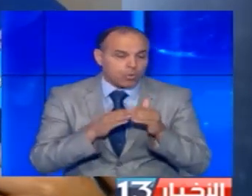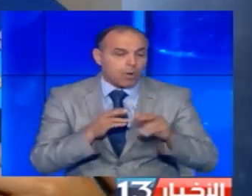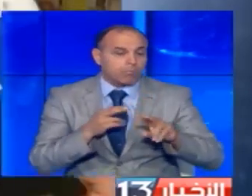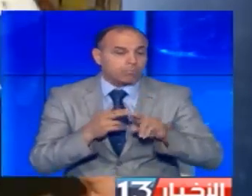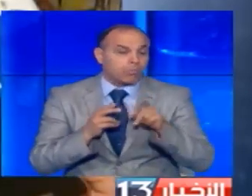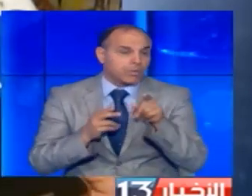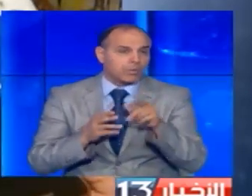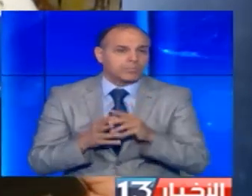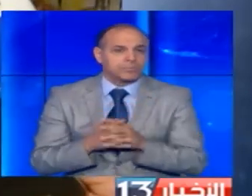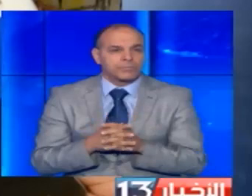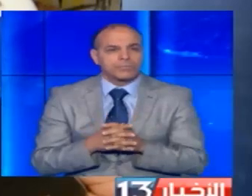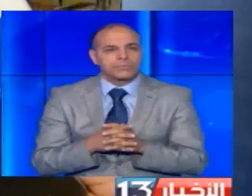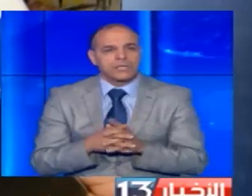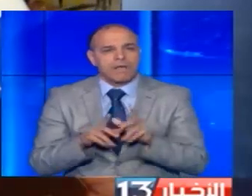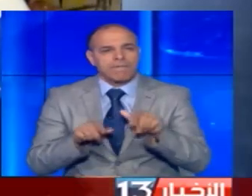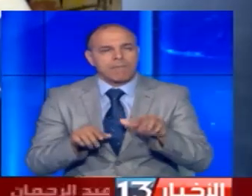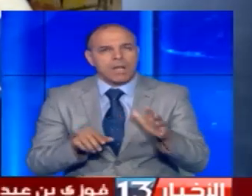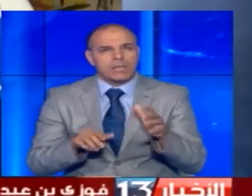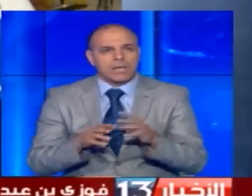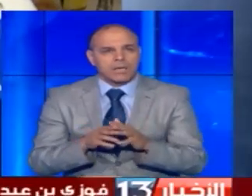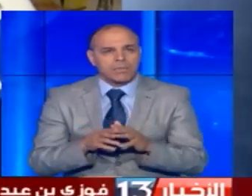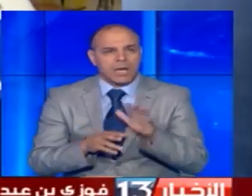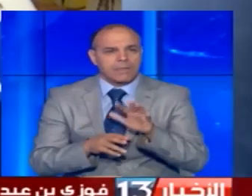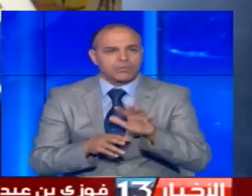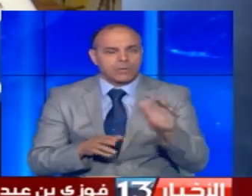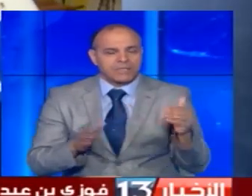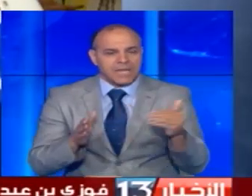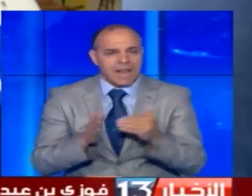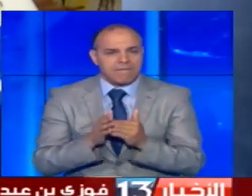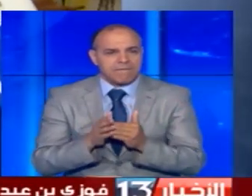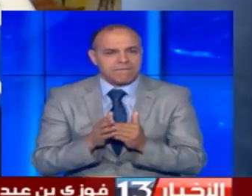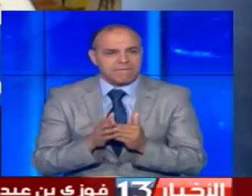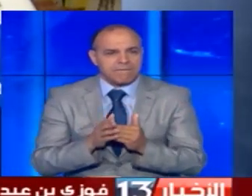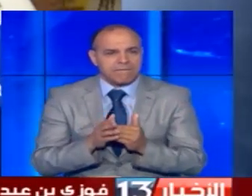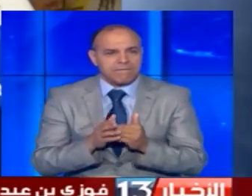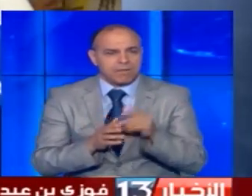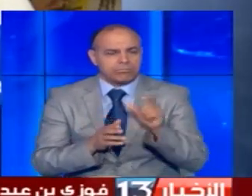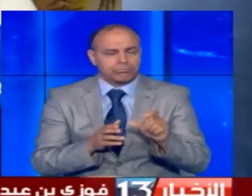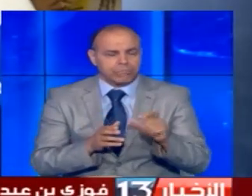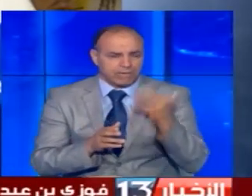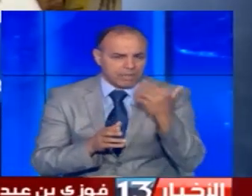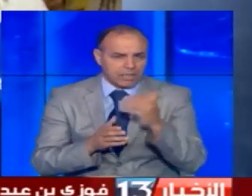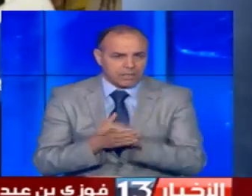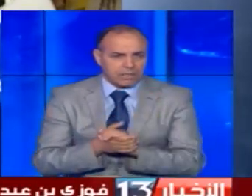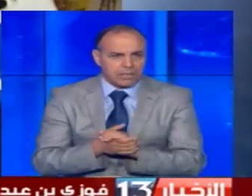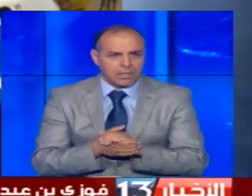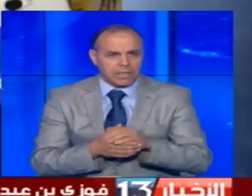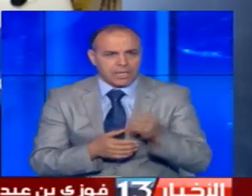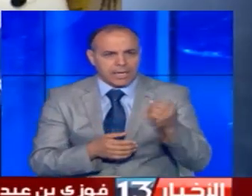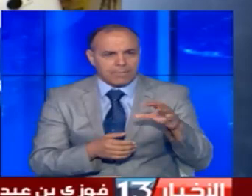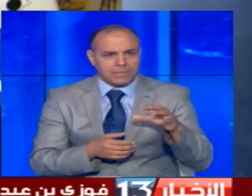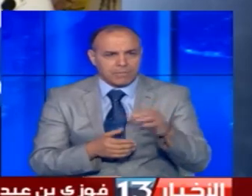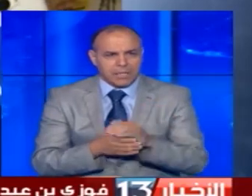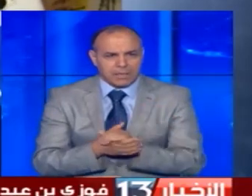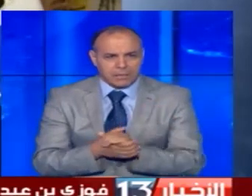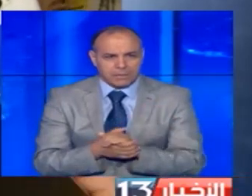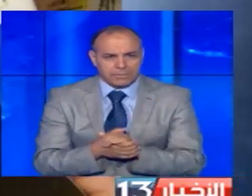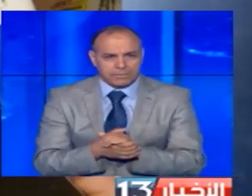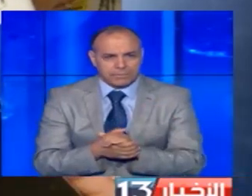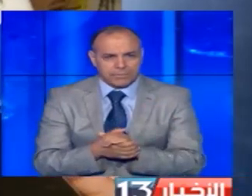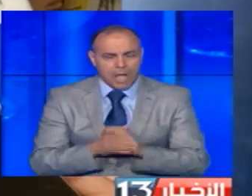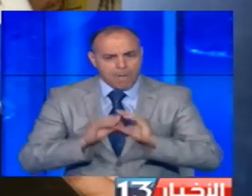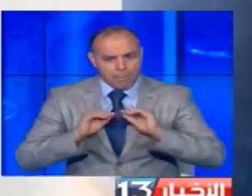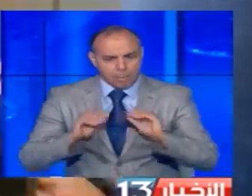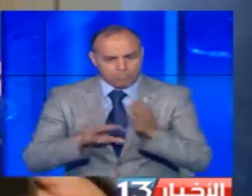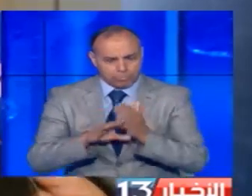عندنا تقريبا خمسه وخمسين الف اه في التكوين المالي منهم اه خمسمائه تكون